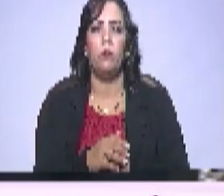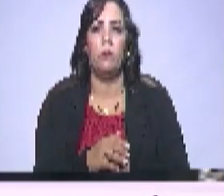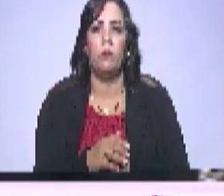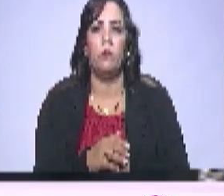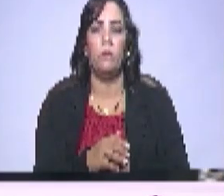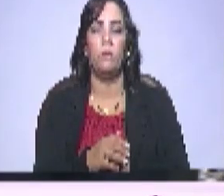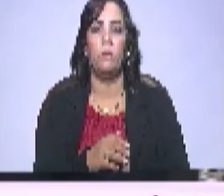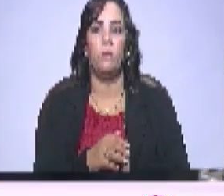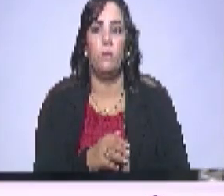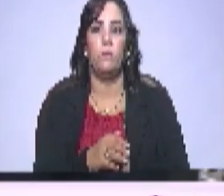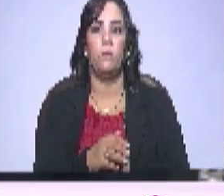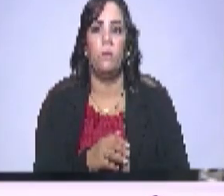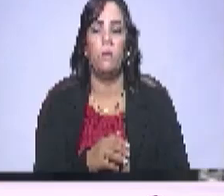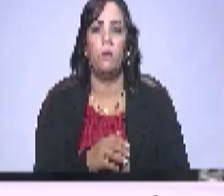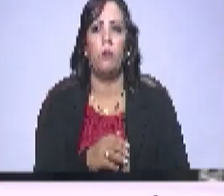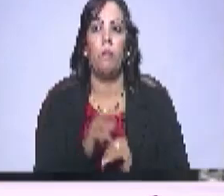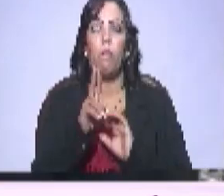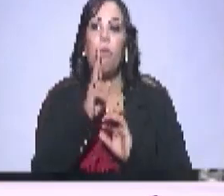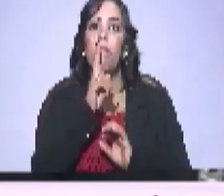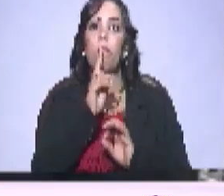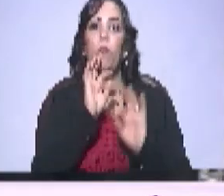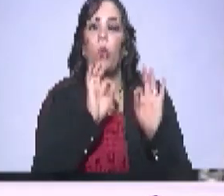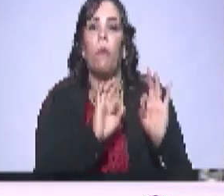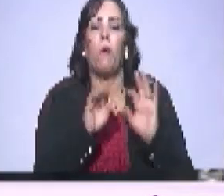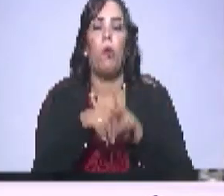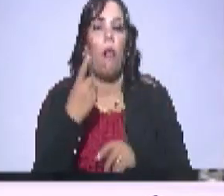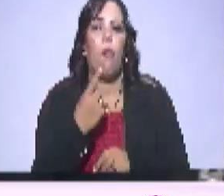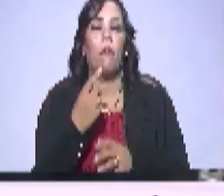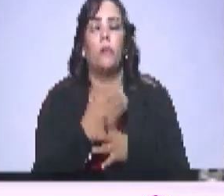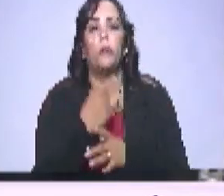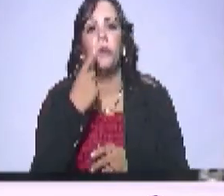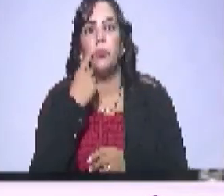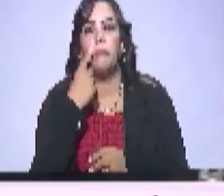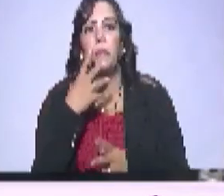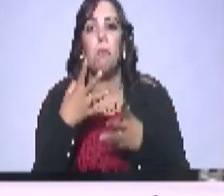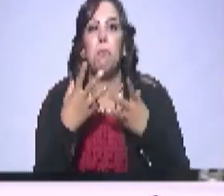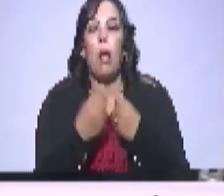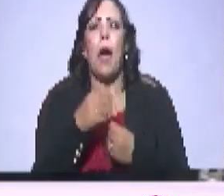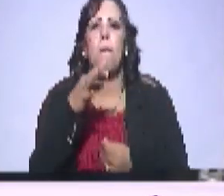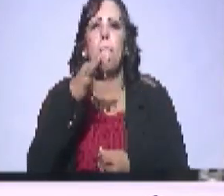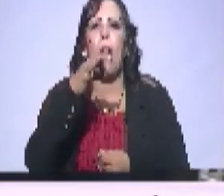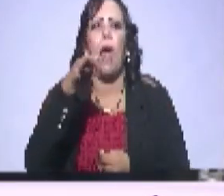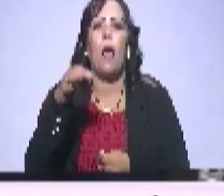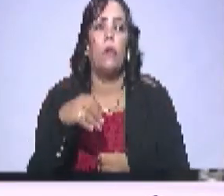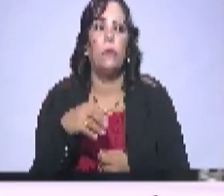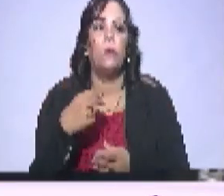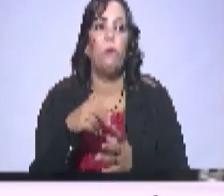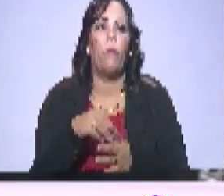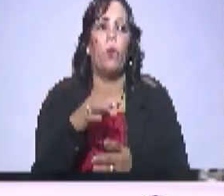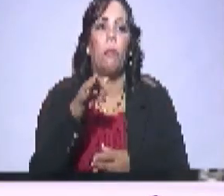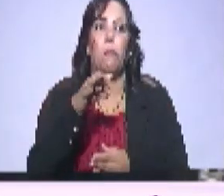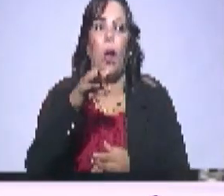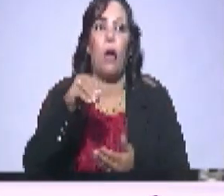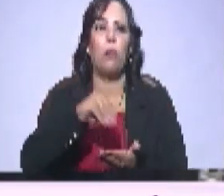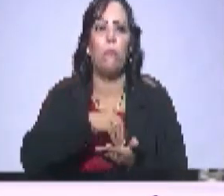بنجزله او بيتنضف بنفس الطريقه. عايزين بيبقى معانا دايما شويه ملح كده، بنحطهم